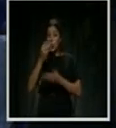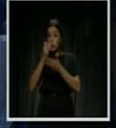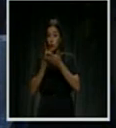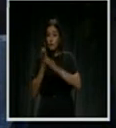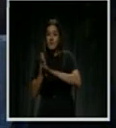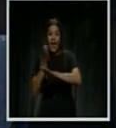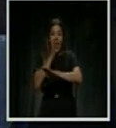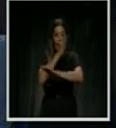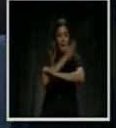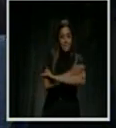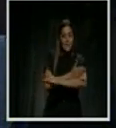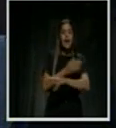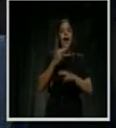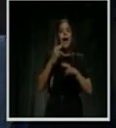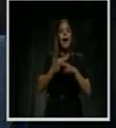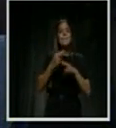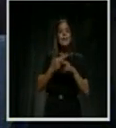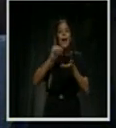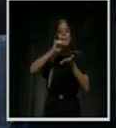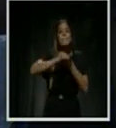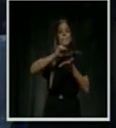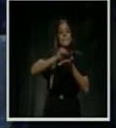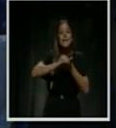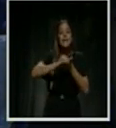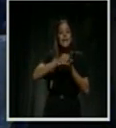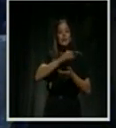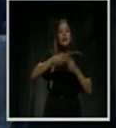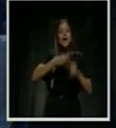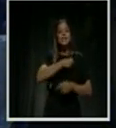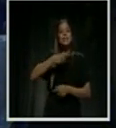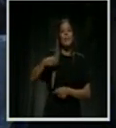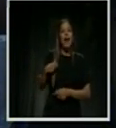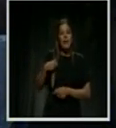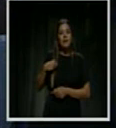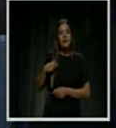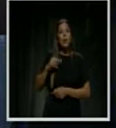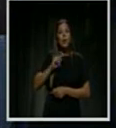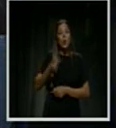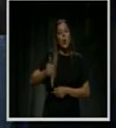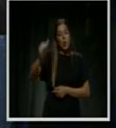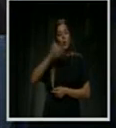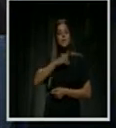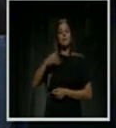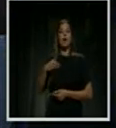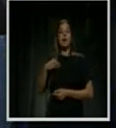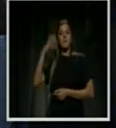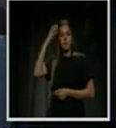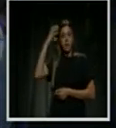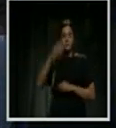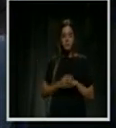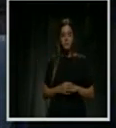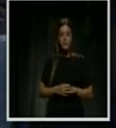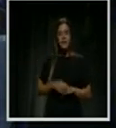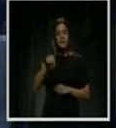ma waqqafna id-deal ta' l-isptarijiet u ġibna l-isptarijiet lura. Ta'